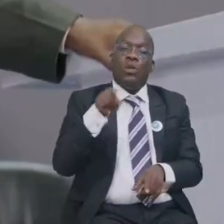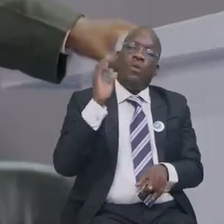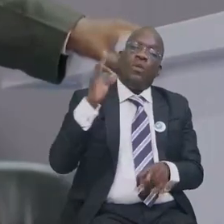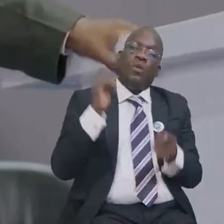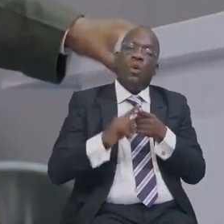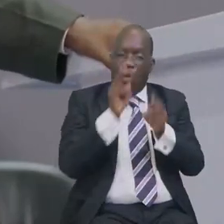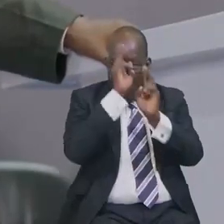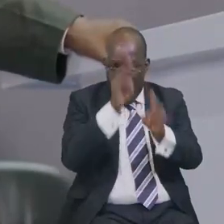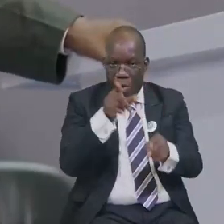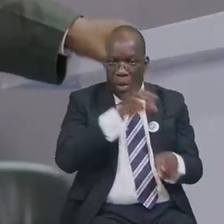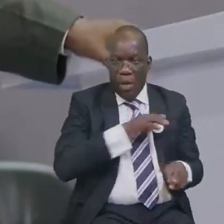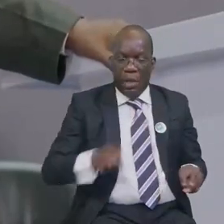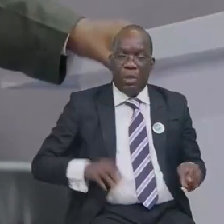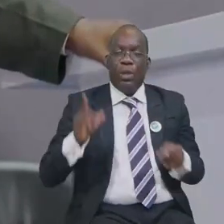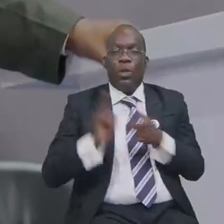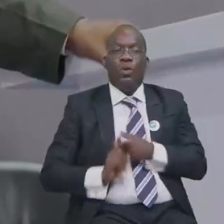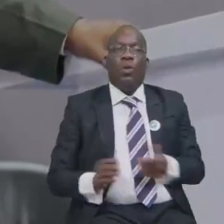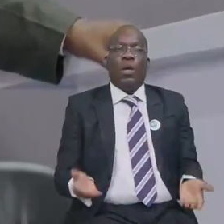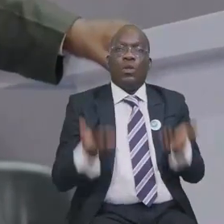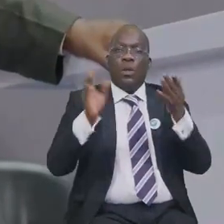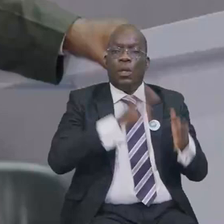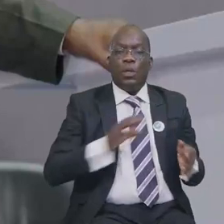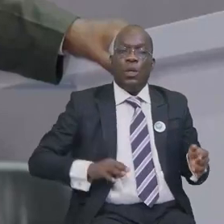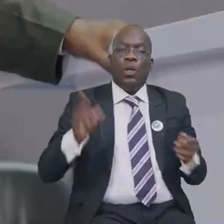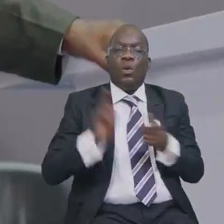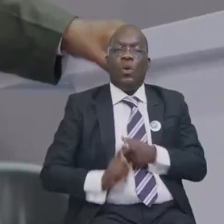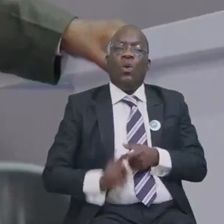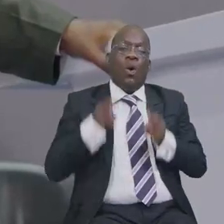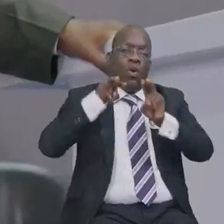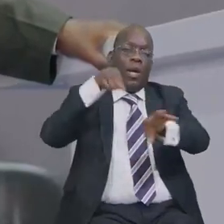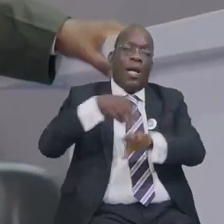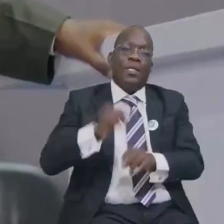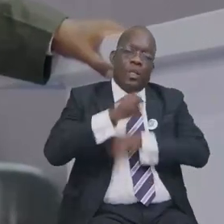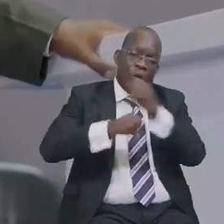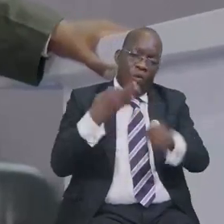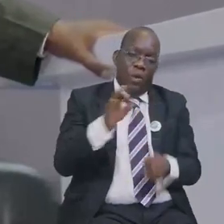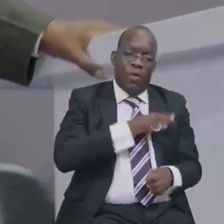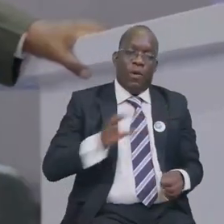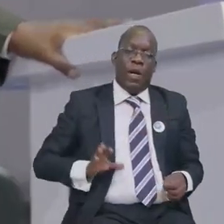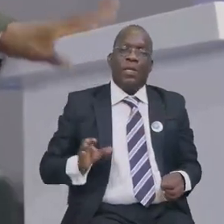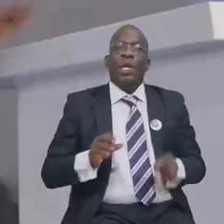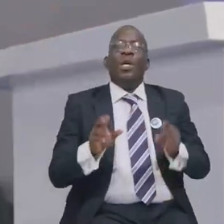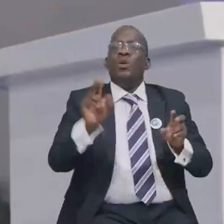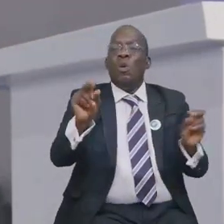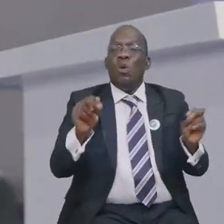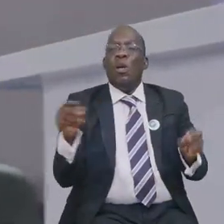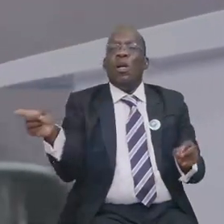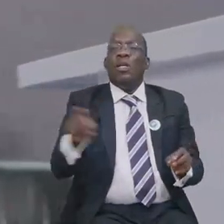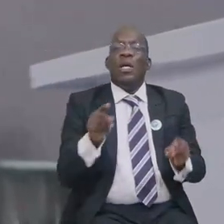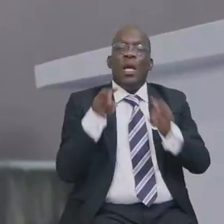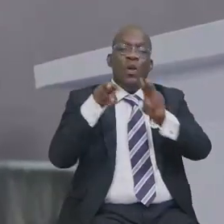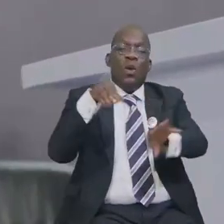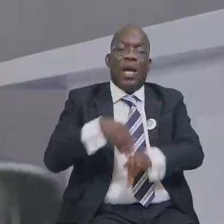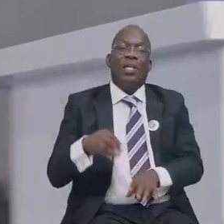exalter Christ et pour regarder la souffrance de Christ, ils ne regardent pas les souffrances de Christ, ils regardent les souffrances qu'ils